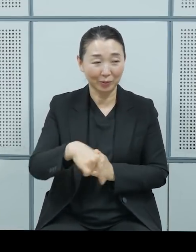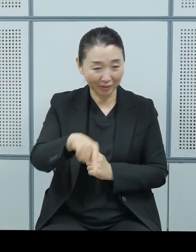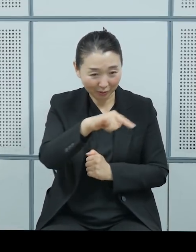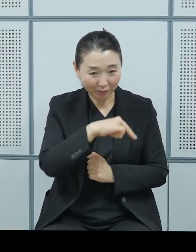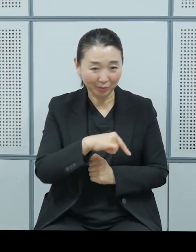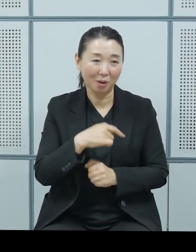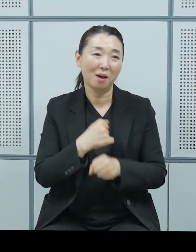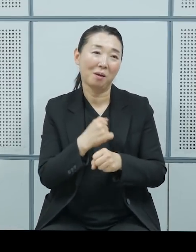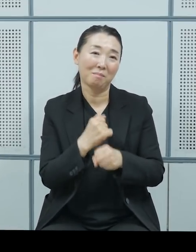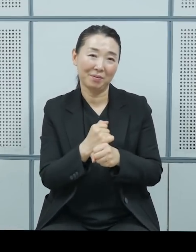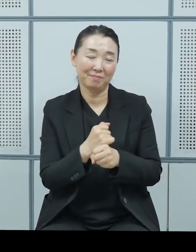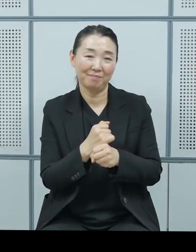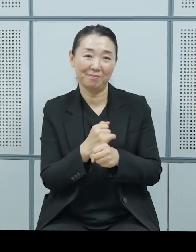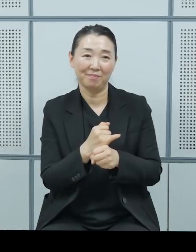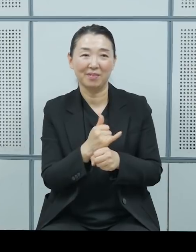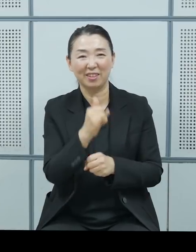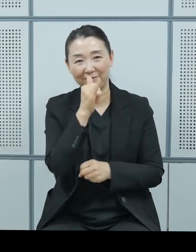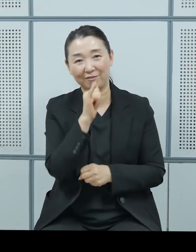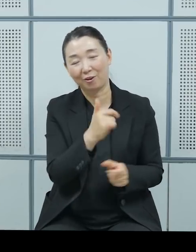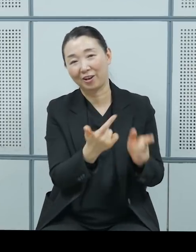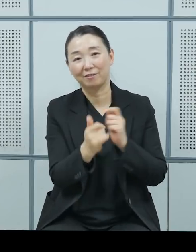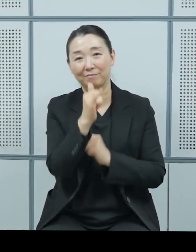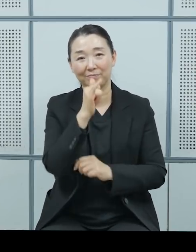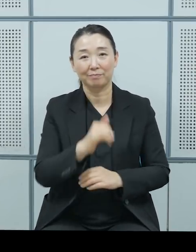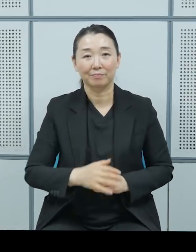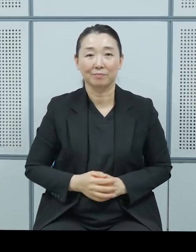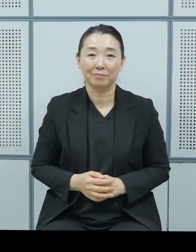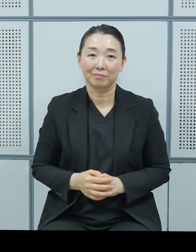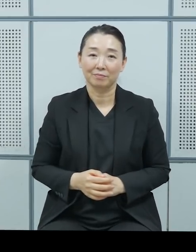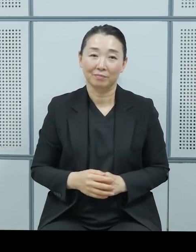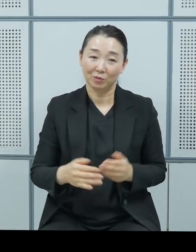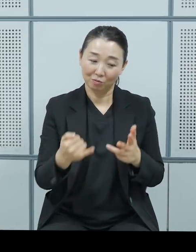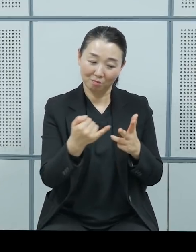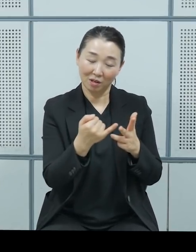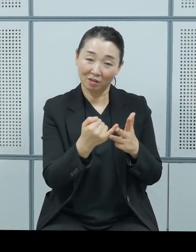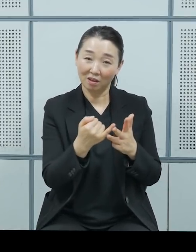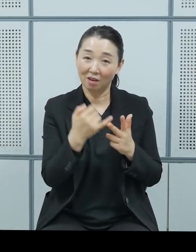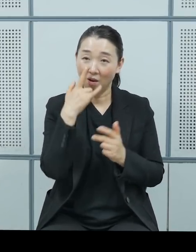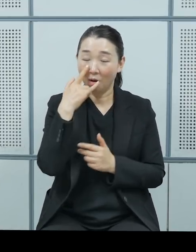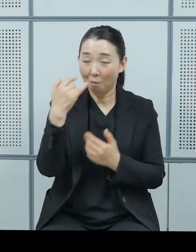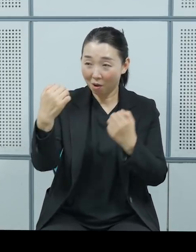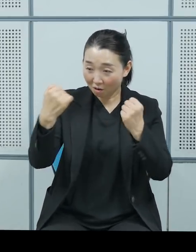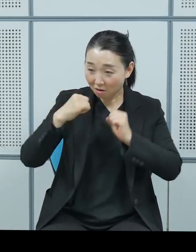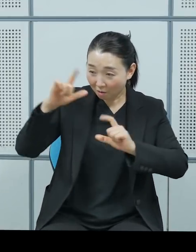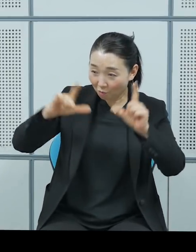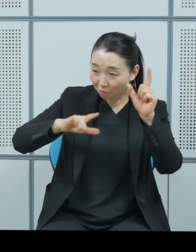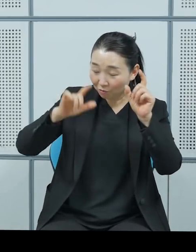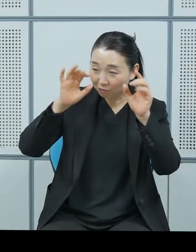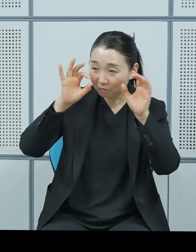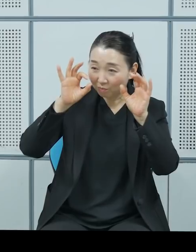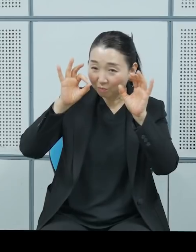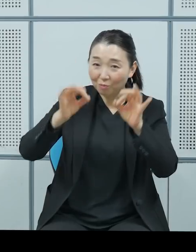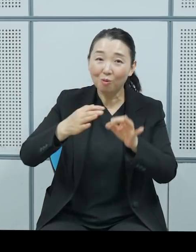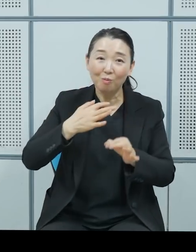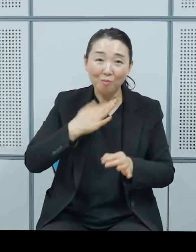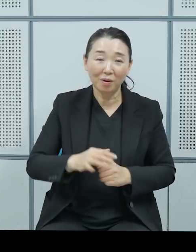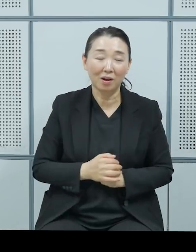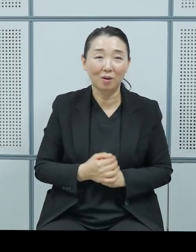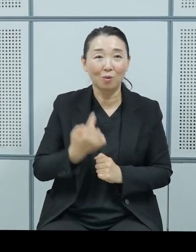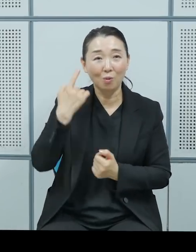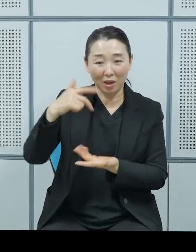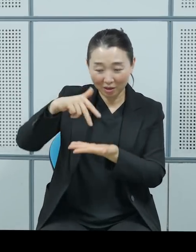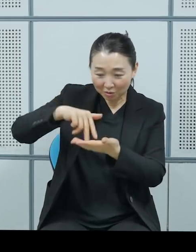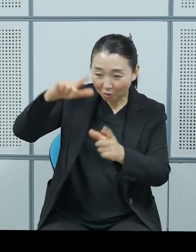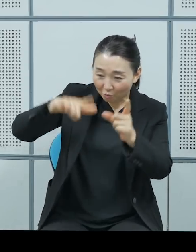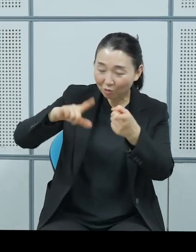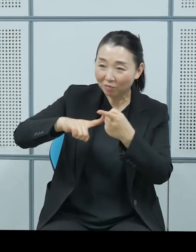자기들이 스스로 만들어가는 영역들이 있더라고요. 우리 막내는 엄마의 건강한 모습을 한 번도 본 적이 없잖아요. 서 있는 엄마를